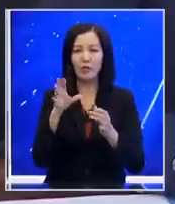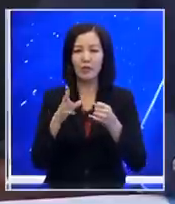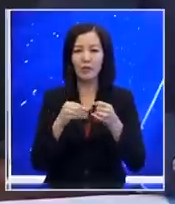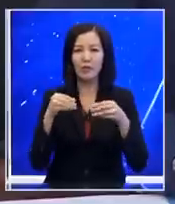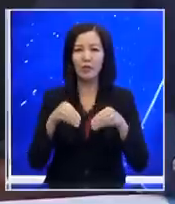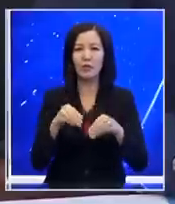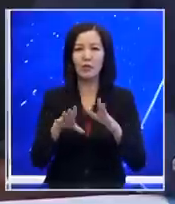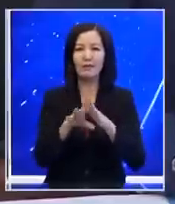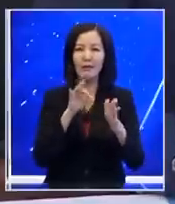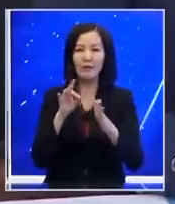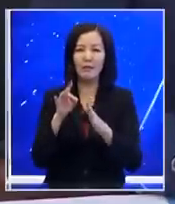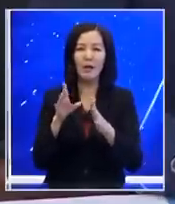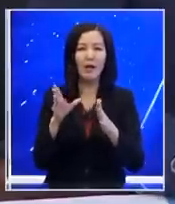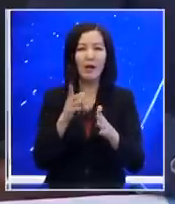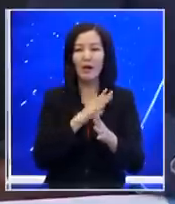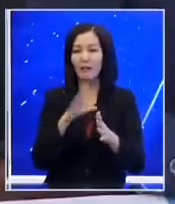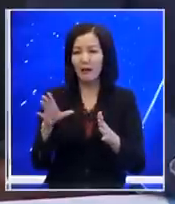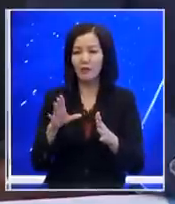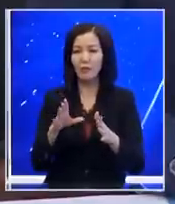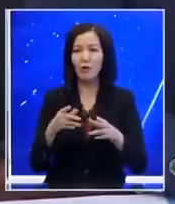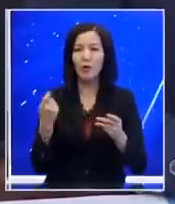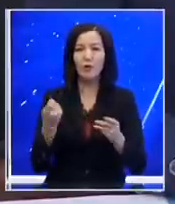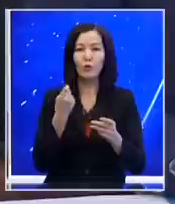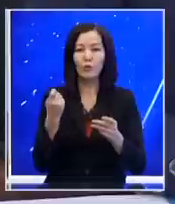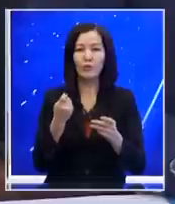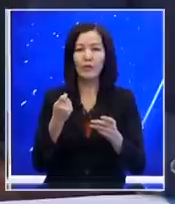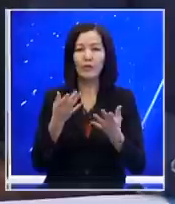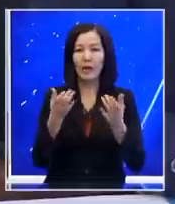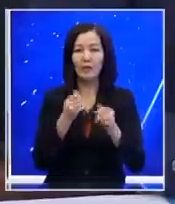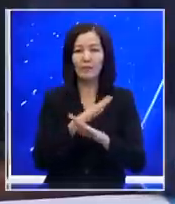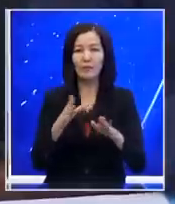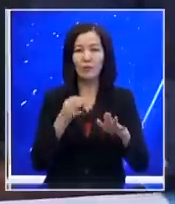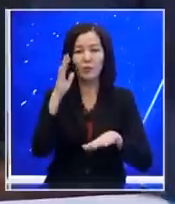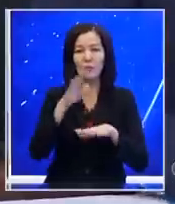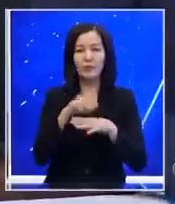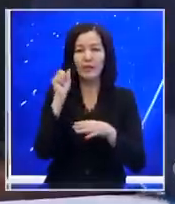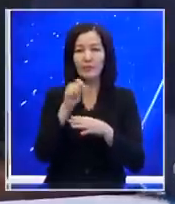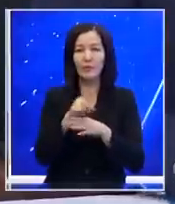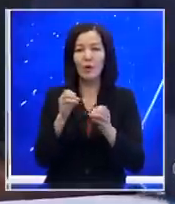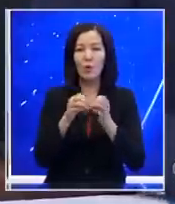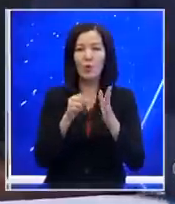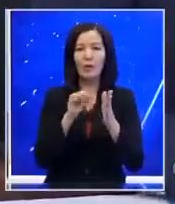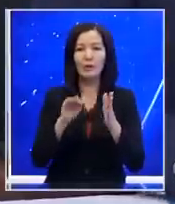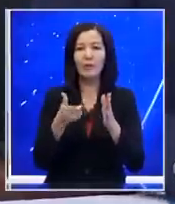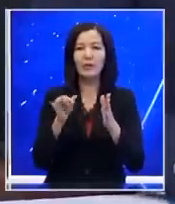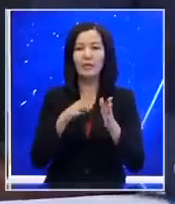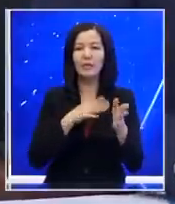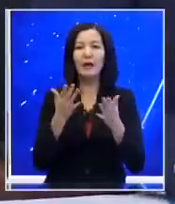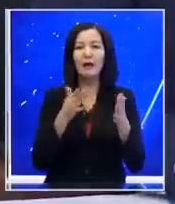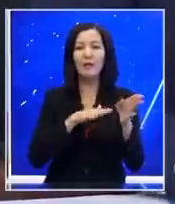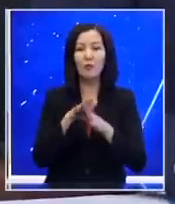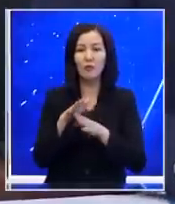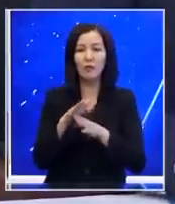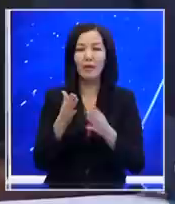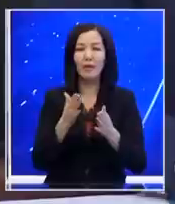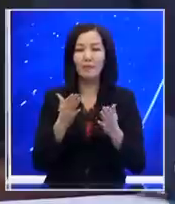тұқым таңдалып алынған жоқ. Яғни бұл тұқымдарды әлі алмасаңыздар Амандық Ғабасұлы тапсырған 16 000 гектарды қалай орындаймыз. Яғни